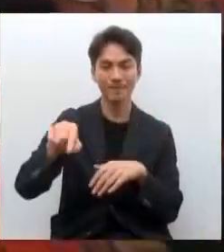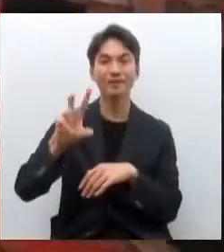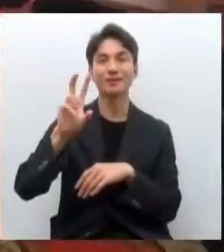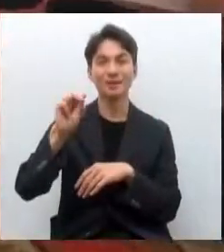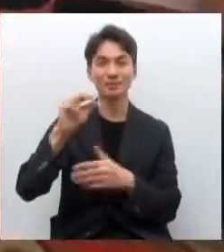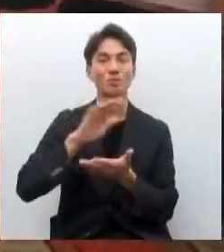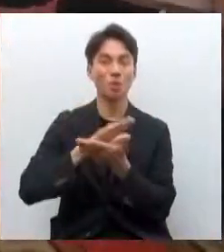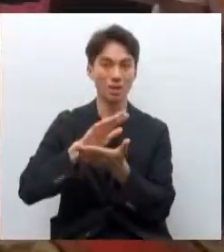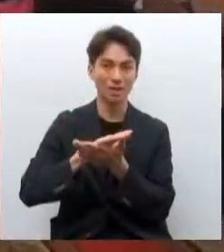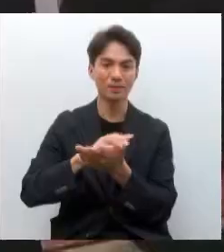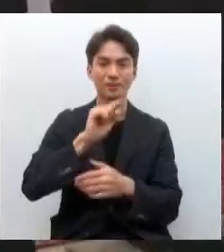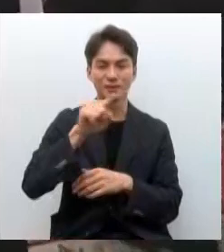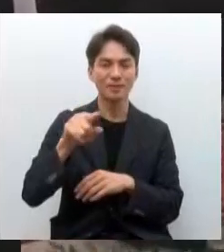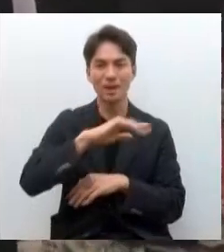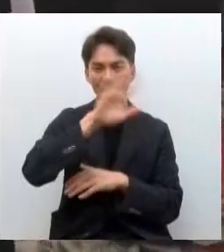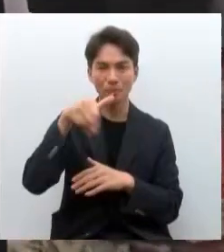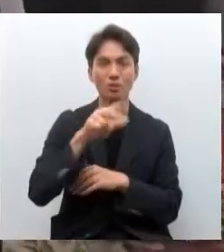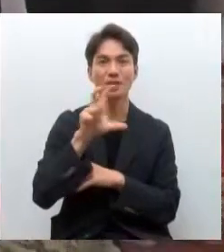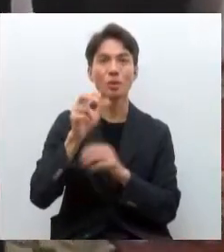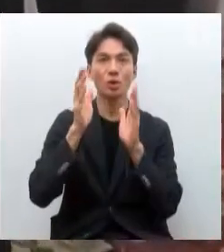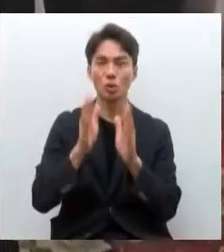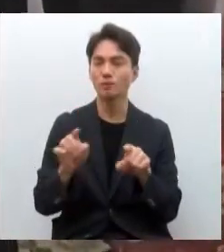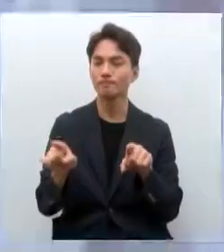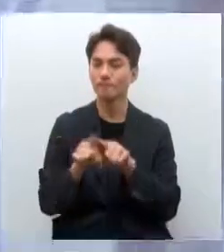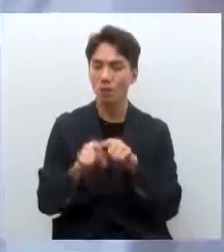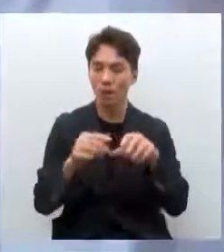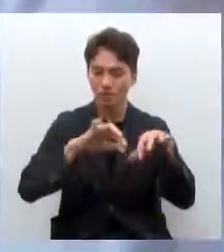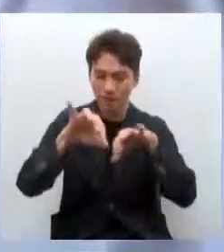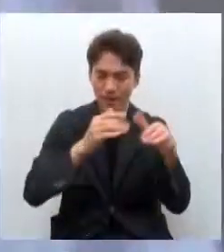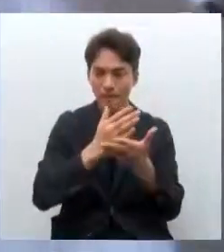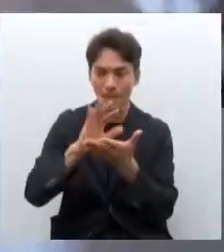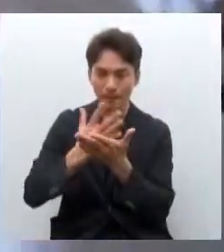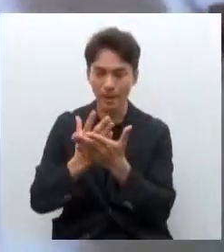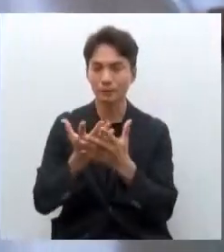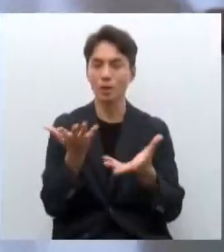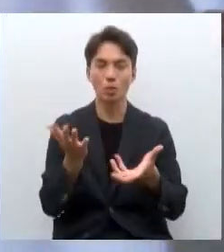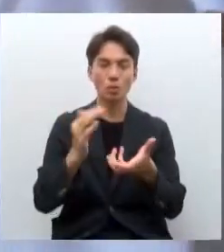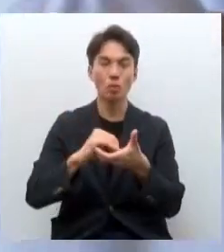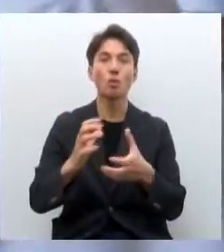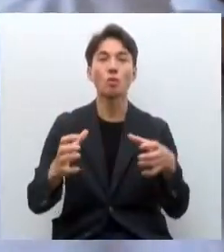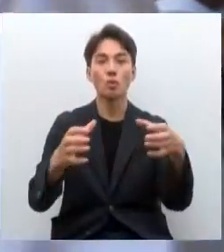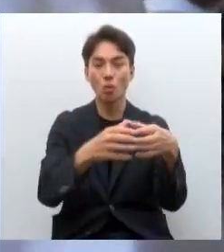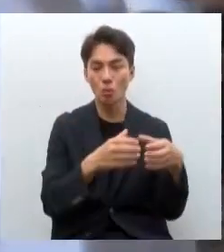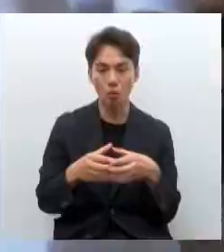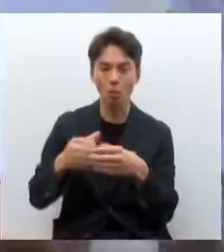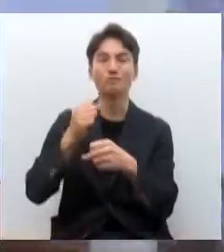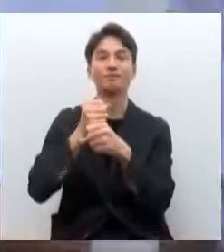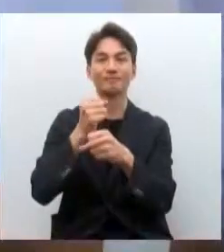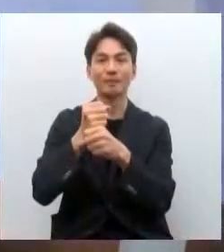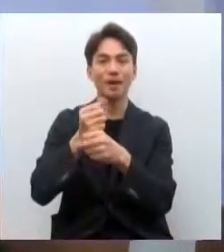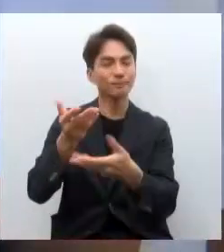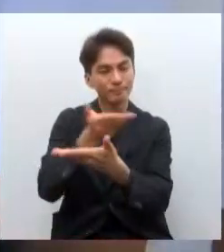รงเรียนตีเด็กให้แตกคือให้เขาแยกกระจายไป6กลุ่มแล้วเอามาหลอมรวมเพื่อให้เป็นหนึ่งเดียว